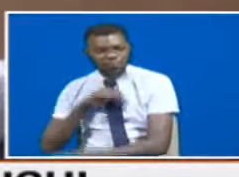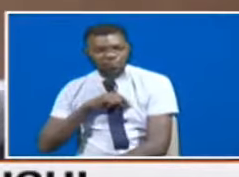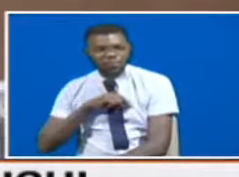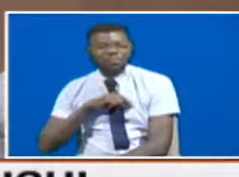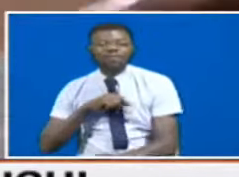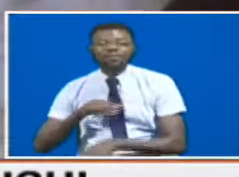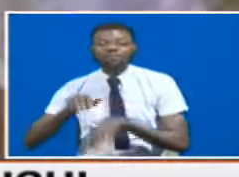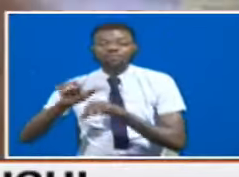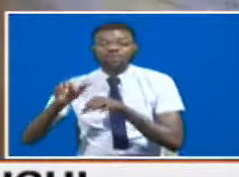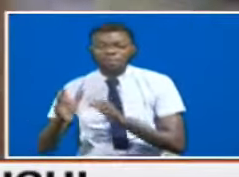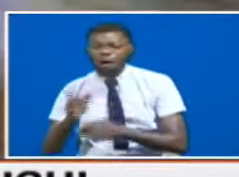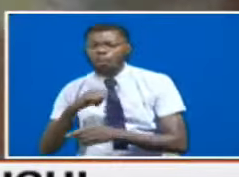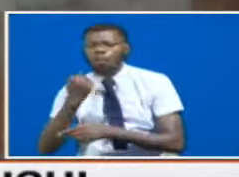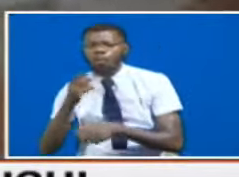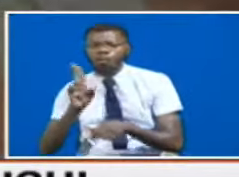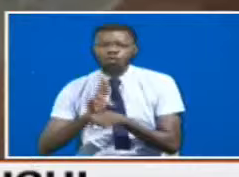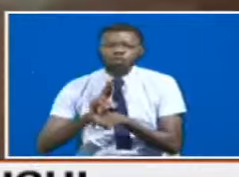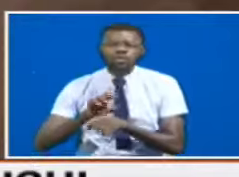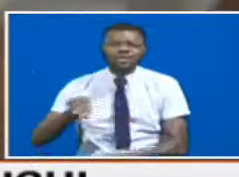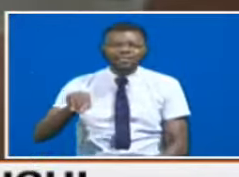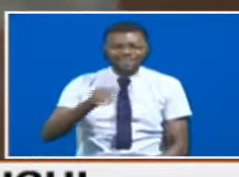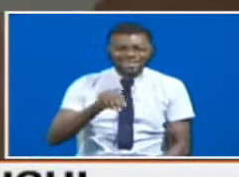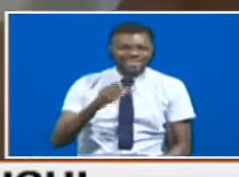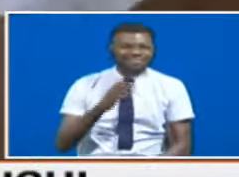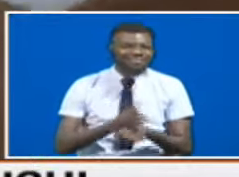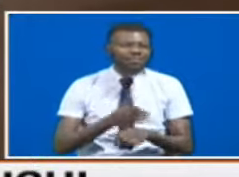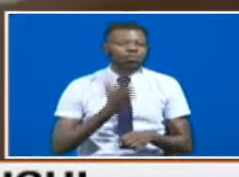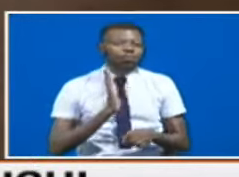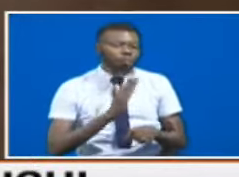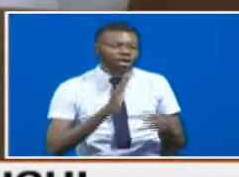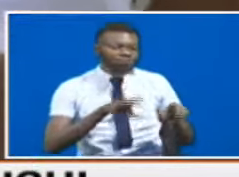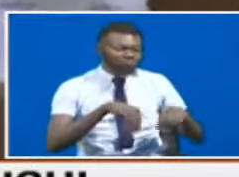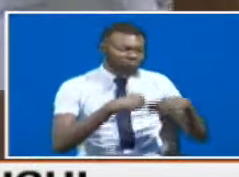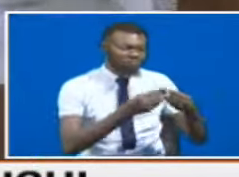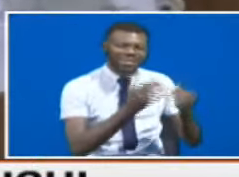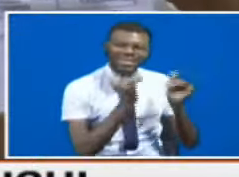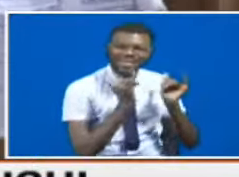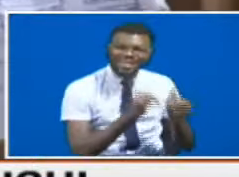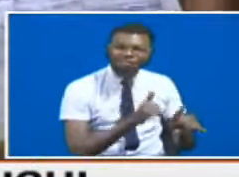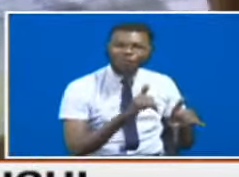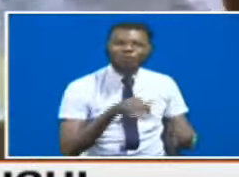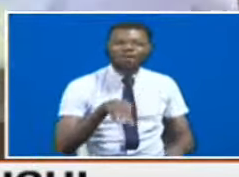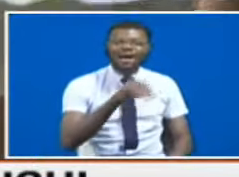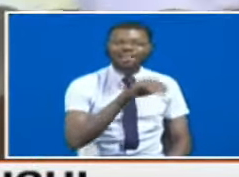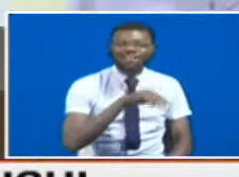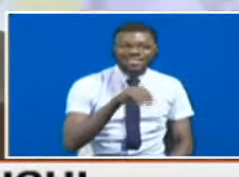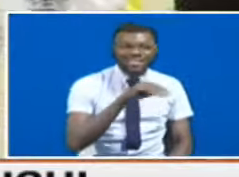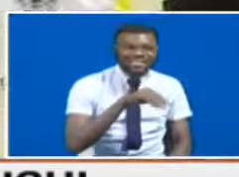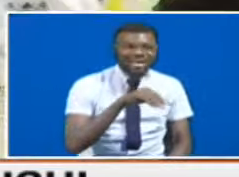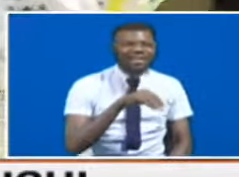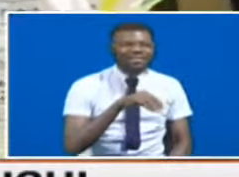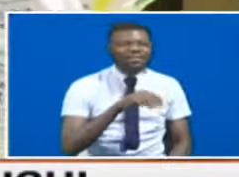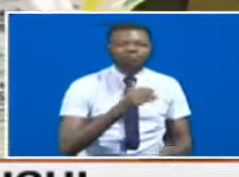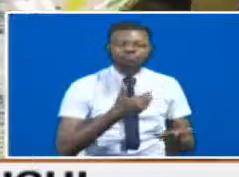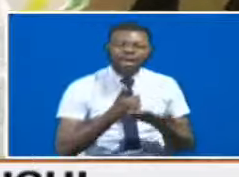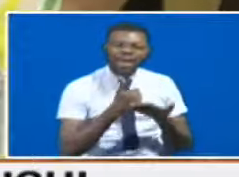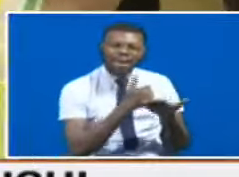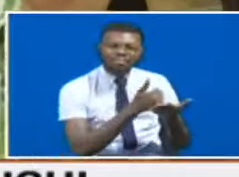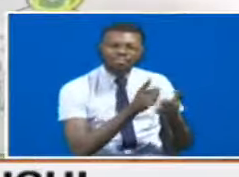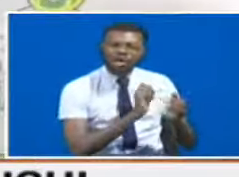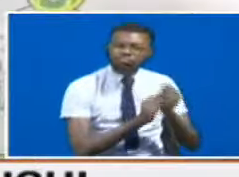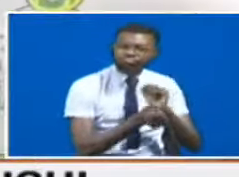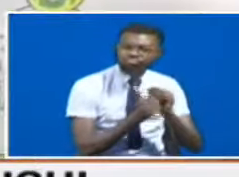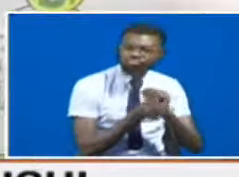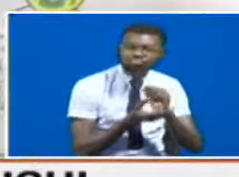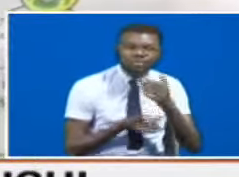mbolea hiyo watafidiwa na idadi sawia ya mbolea ya kukuza mahindi, yani top dressing. Katika siku za hivi